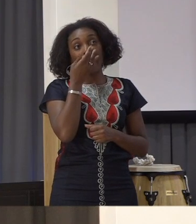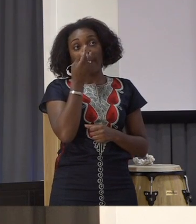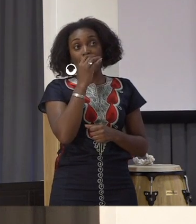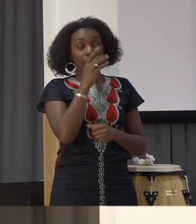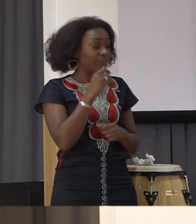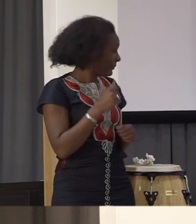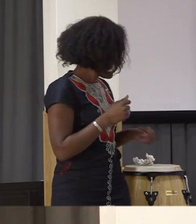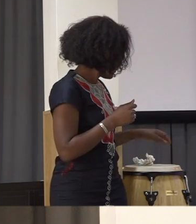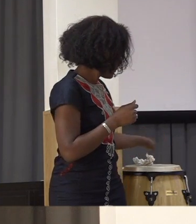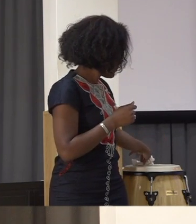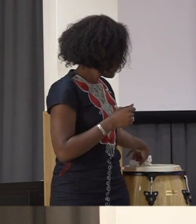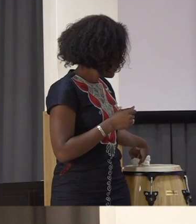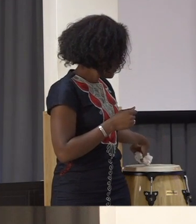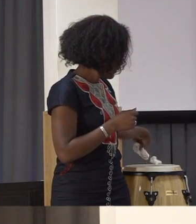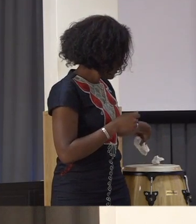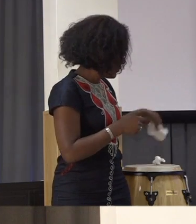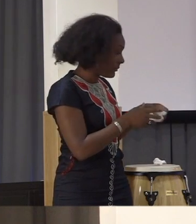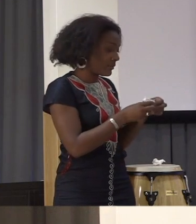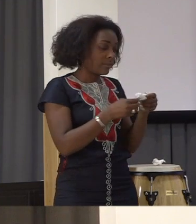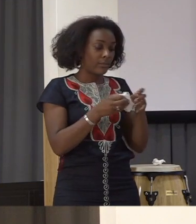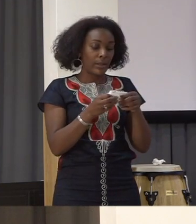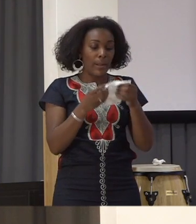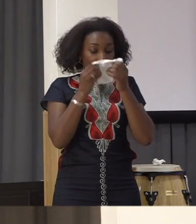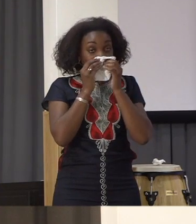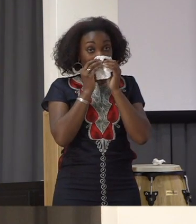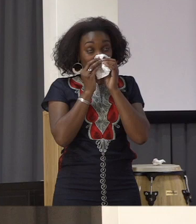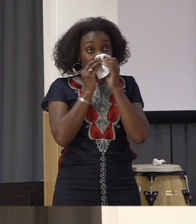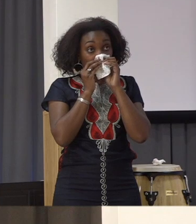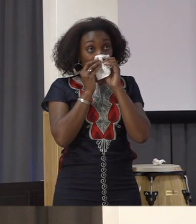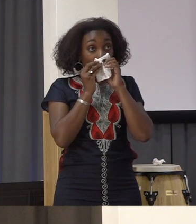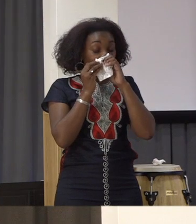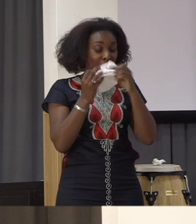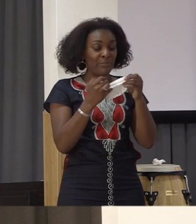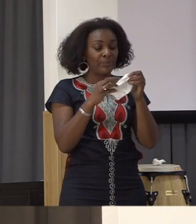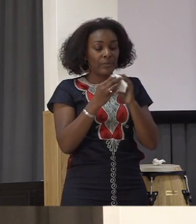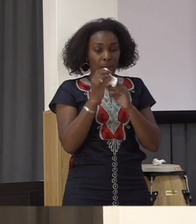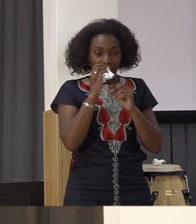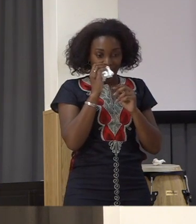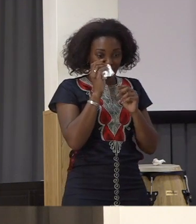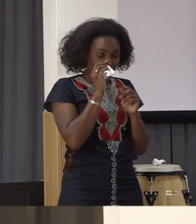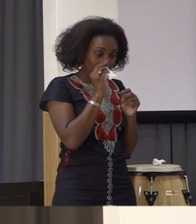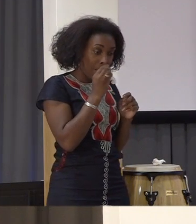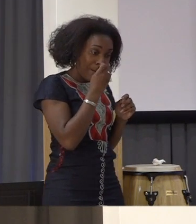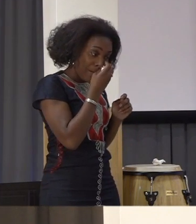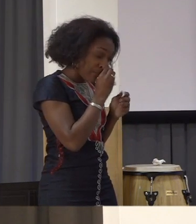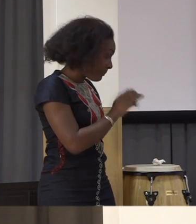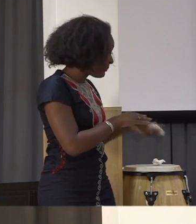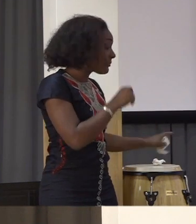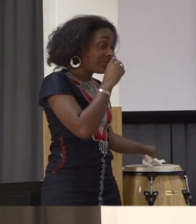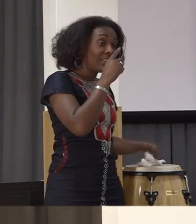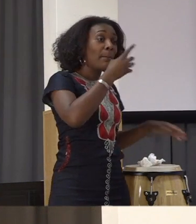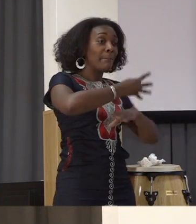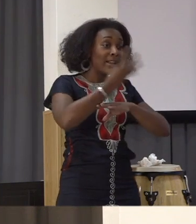d'ailleurs, heureux serez-vous. Matthieu chapitre 5, encore une fois, heureux serez-vous lorsqu'on vous outragera, qu'on